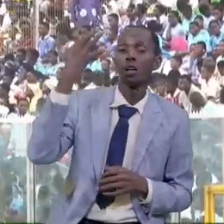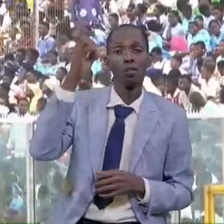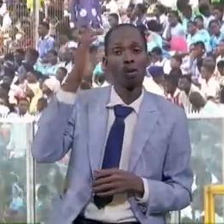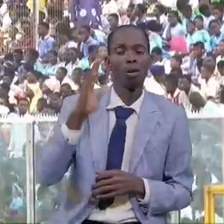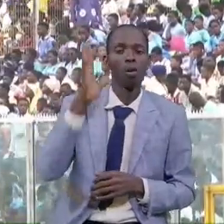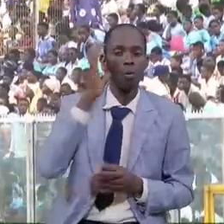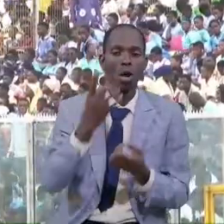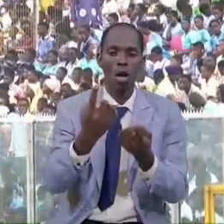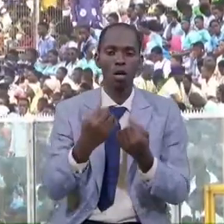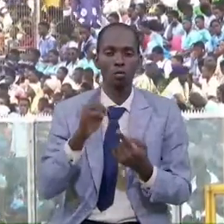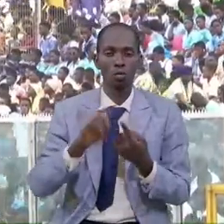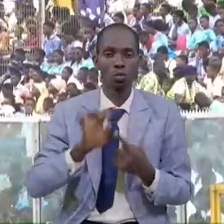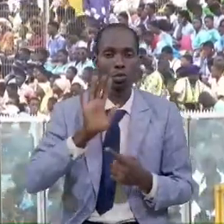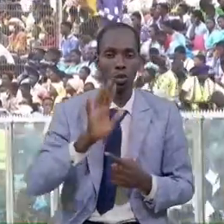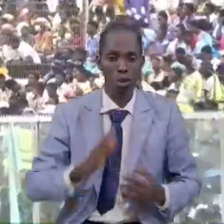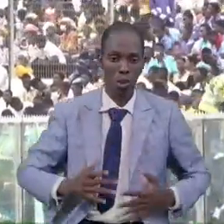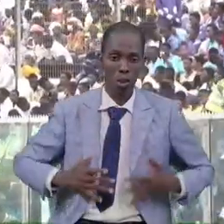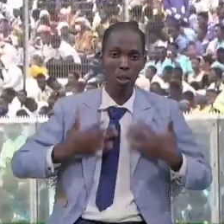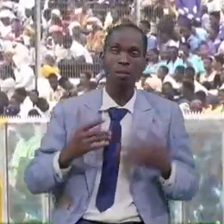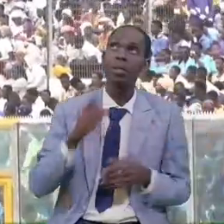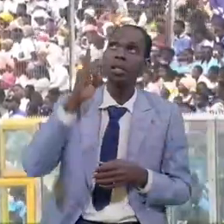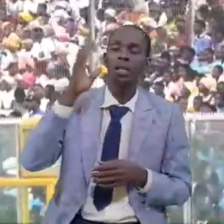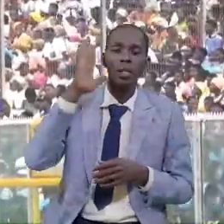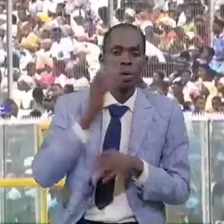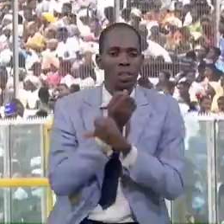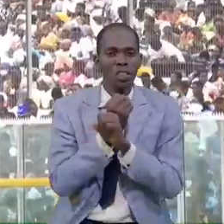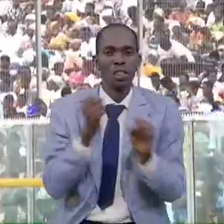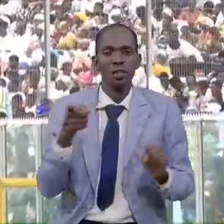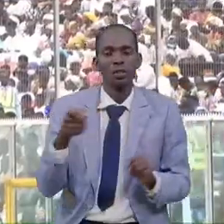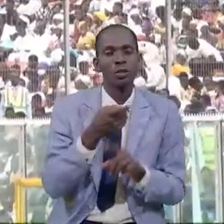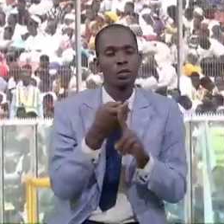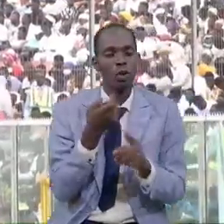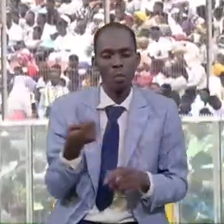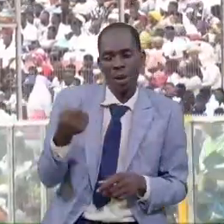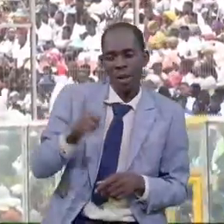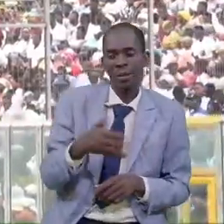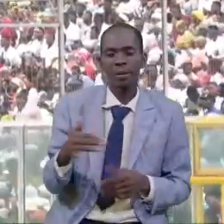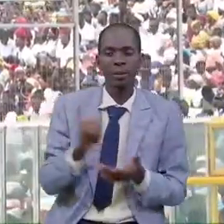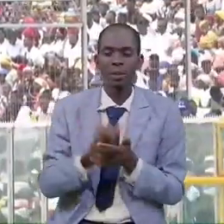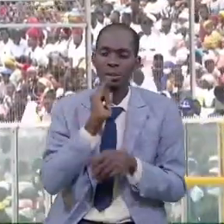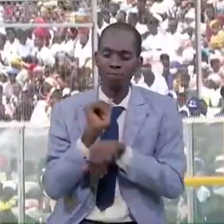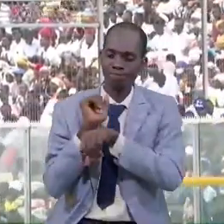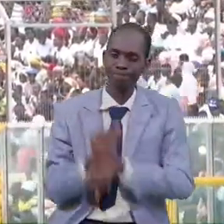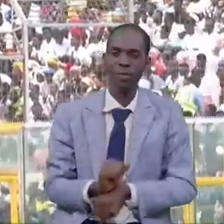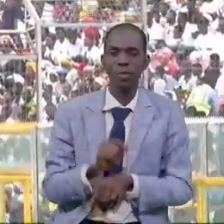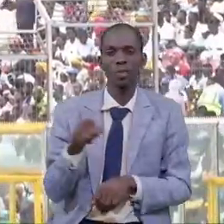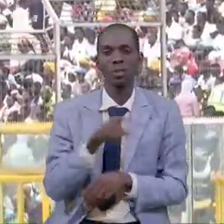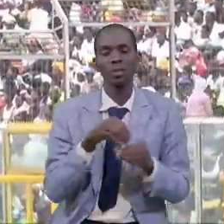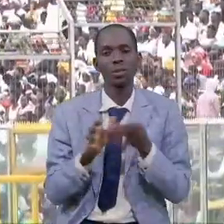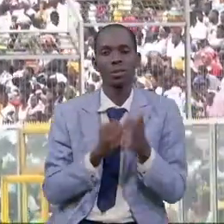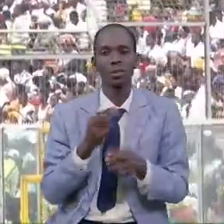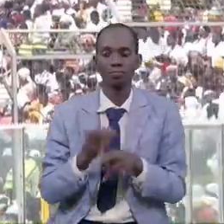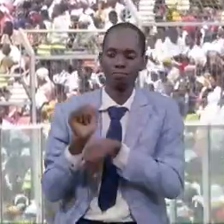vie et te sauvera de toutes choses qui te retient, qui te